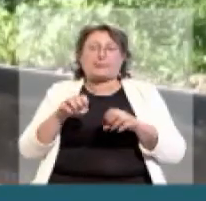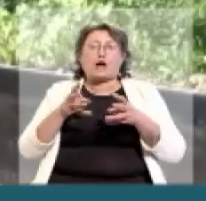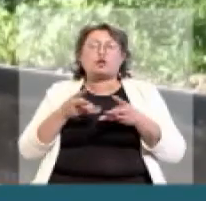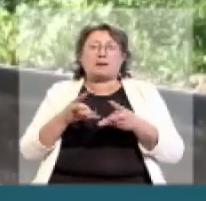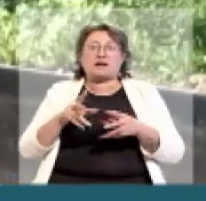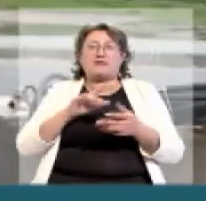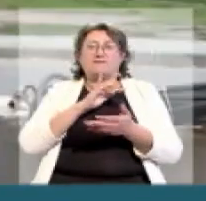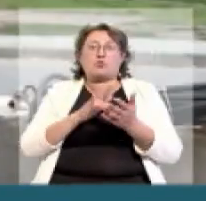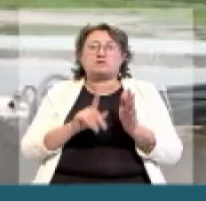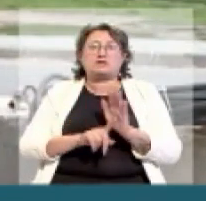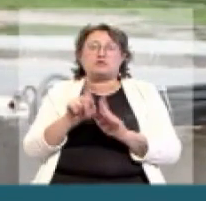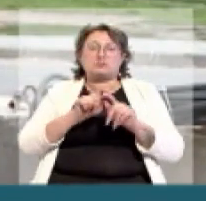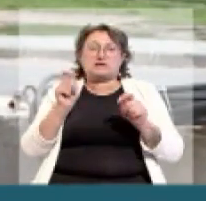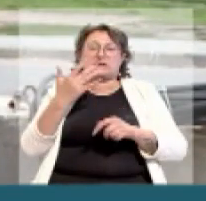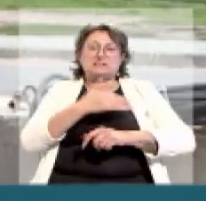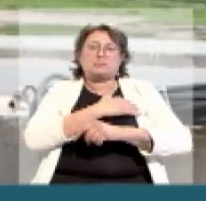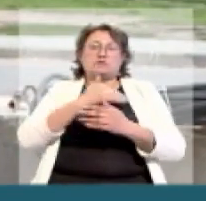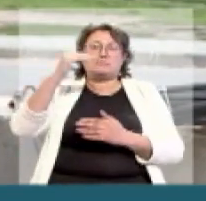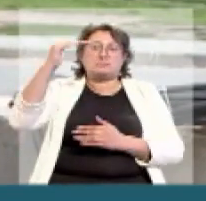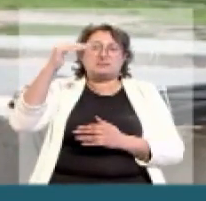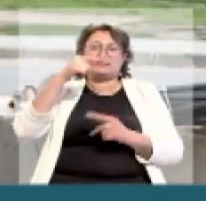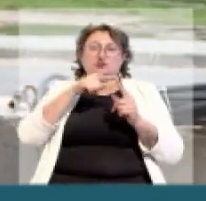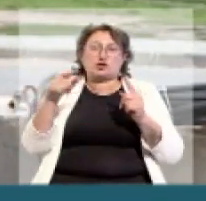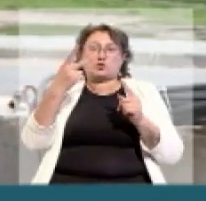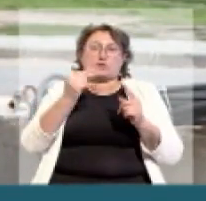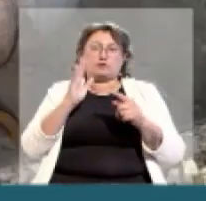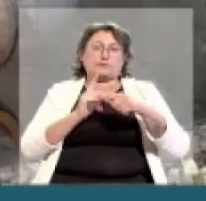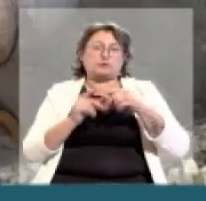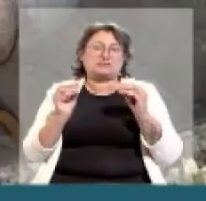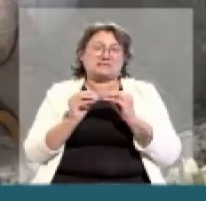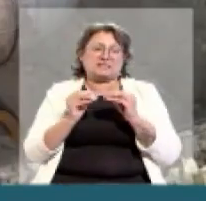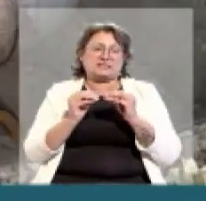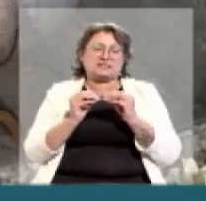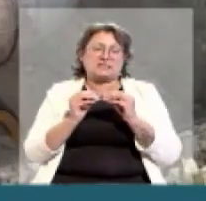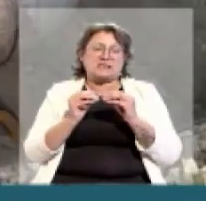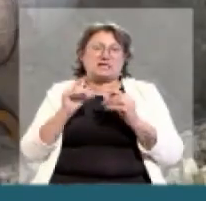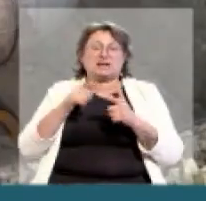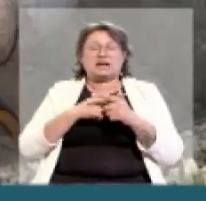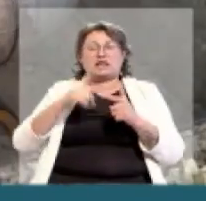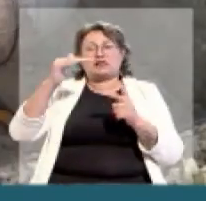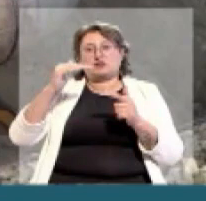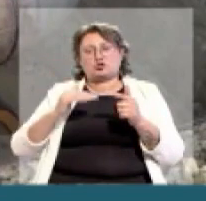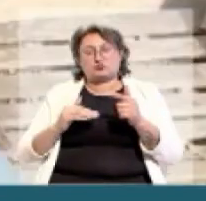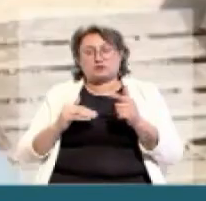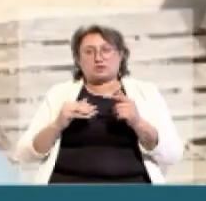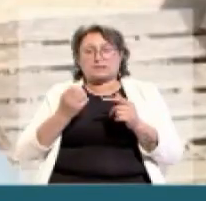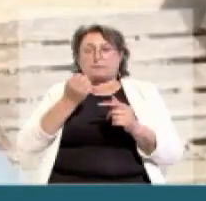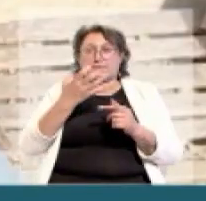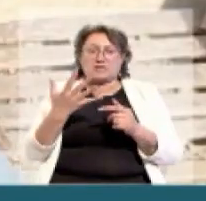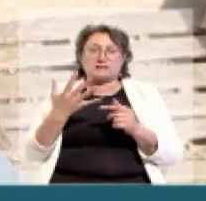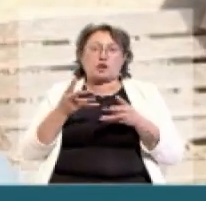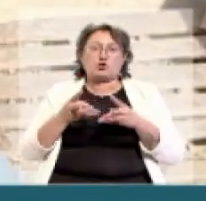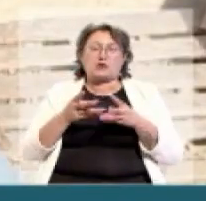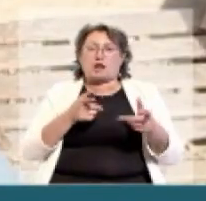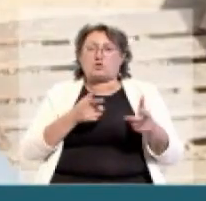Отопление в городе запустят, если столбик термометра в течение 3 дней покажет плюс 10 градусов или ниже этой отметки. 15